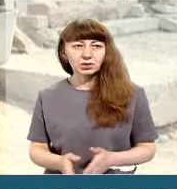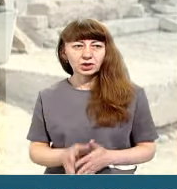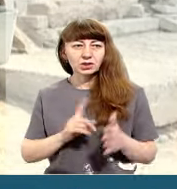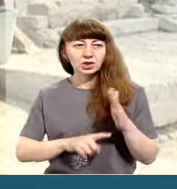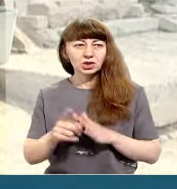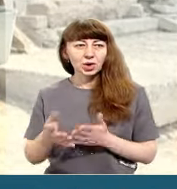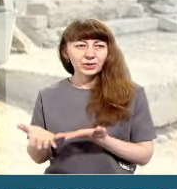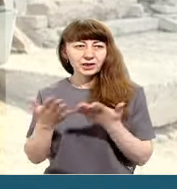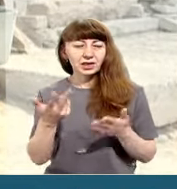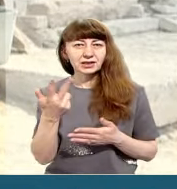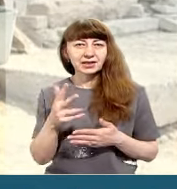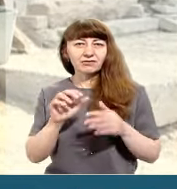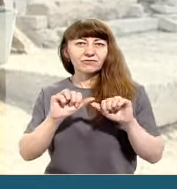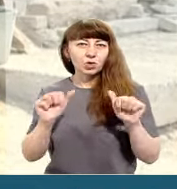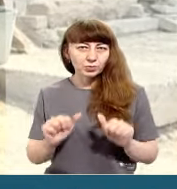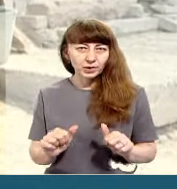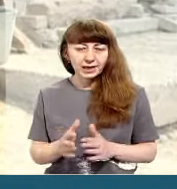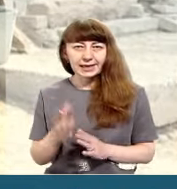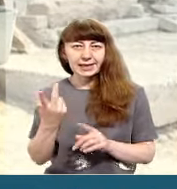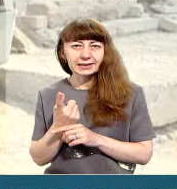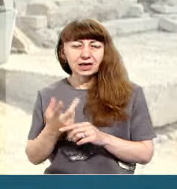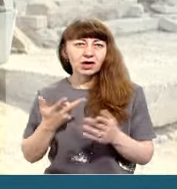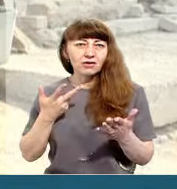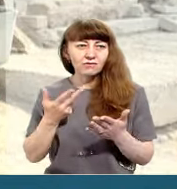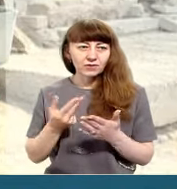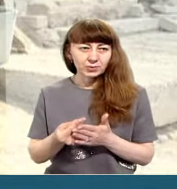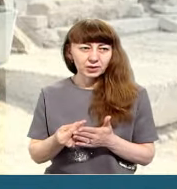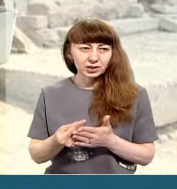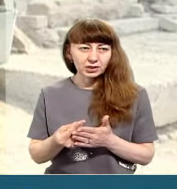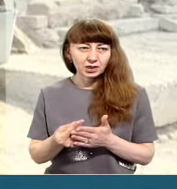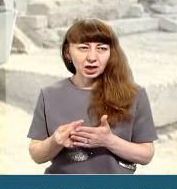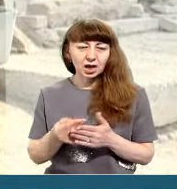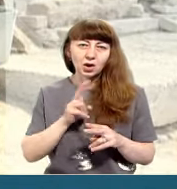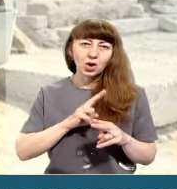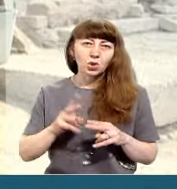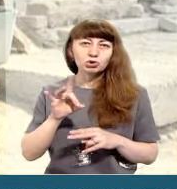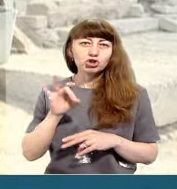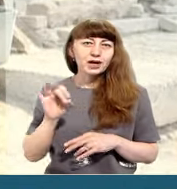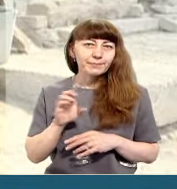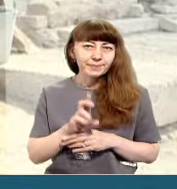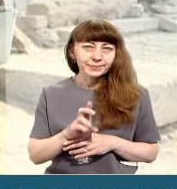Изначально предлагали три варианта. Это выплата материального ущерба,